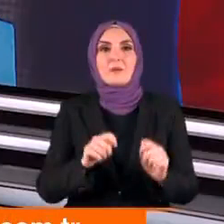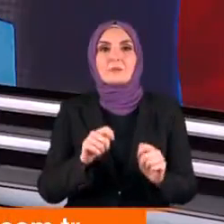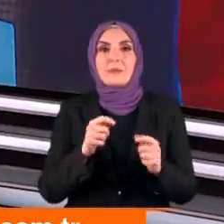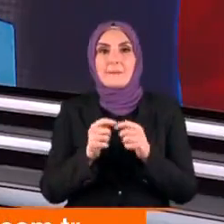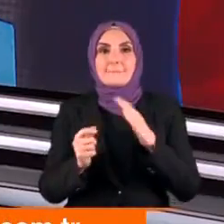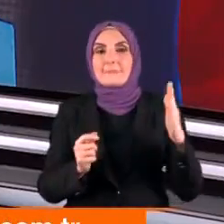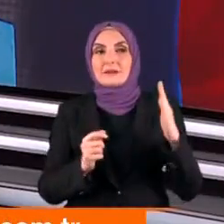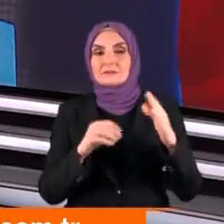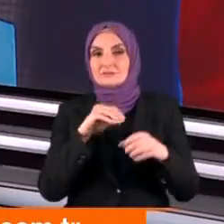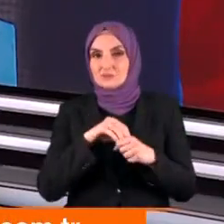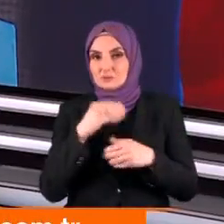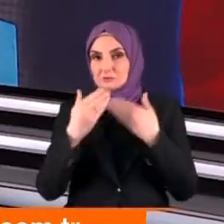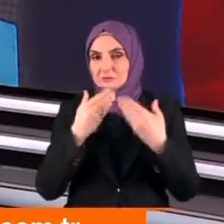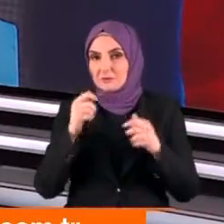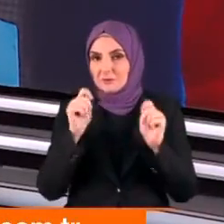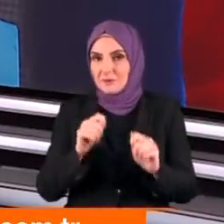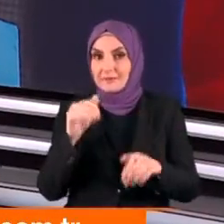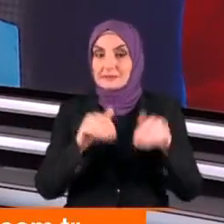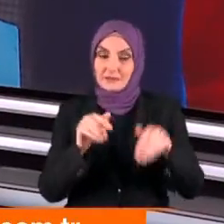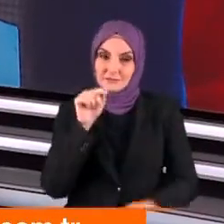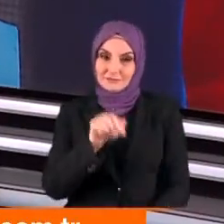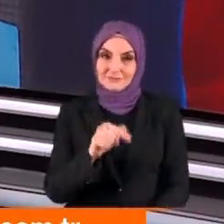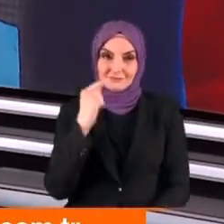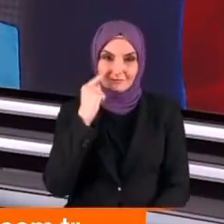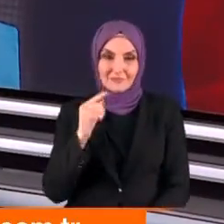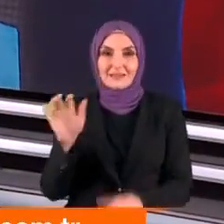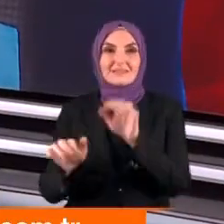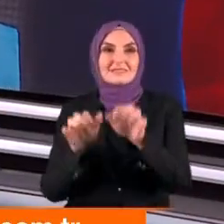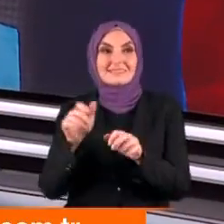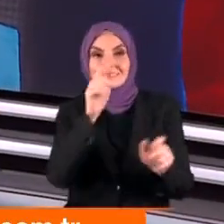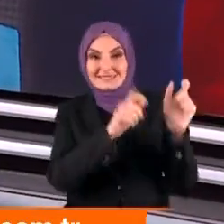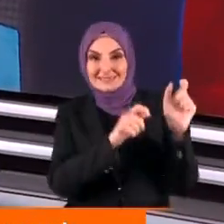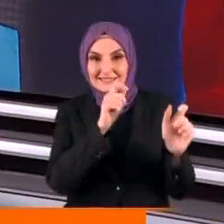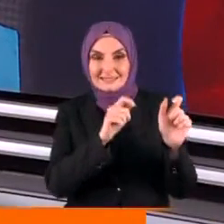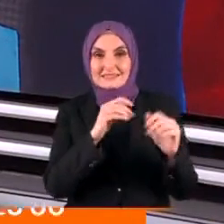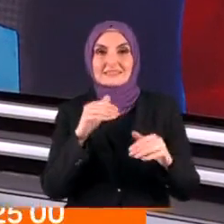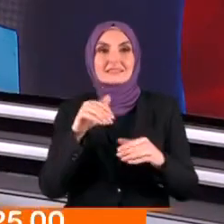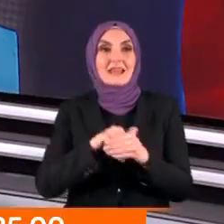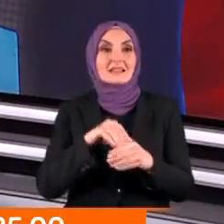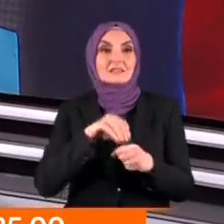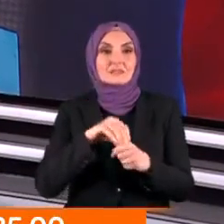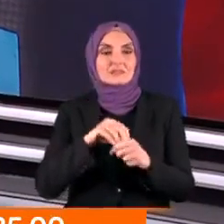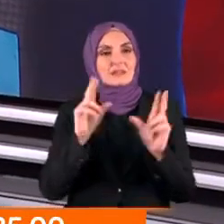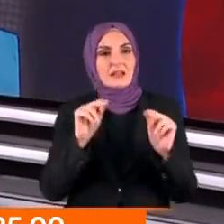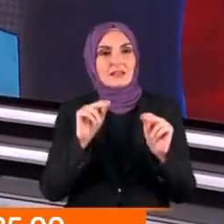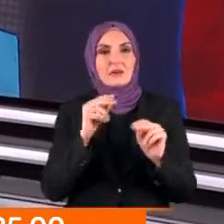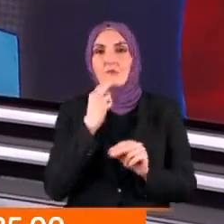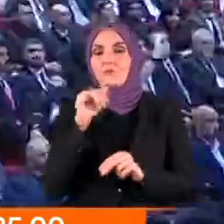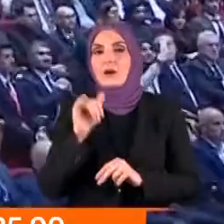işaret ederek mandacılara sandıkta yeter söz milletin diyeceğiz dedi. ATV Haber başladı.